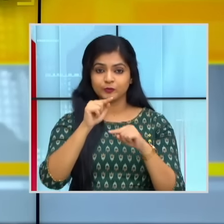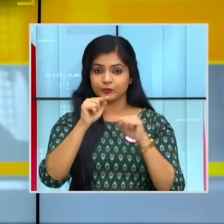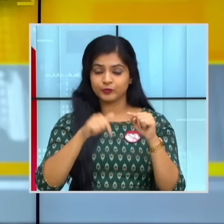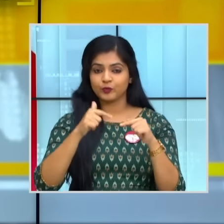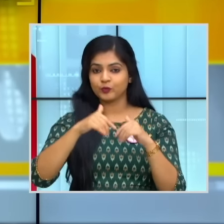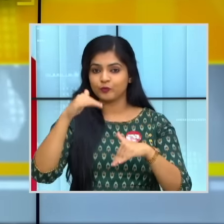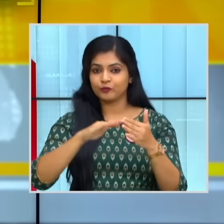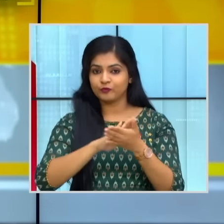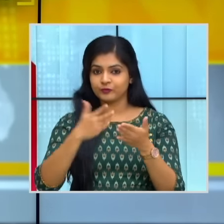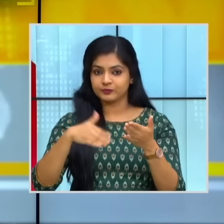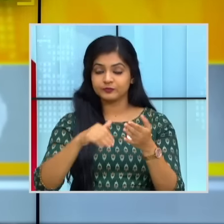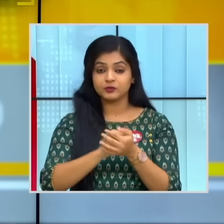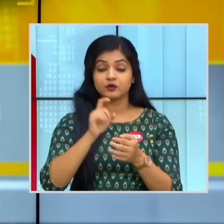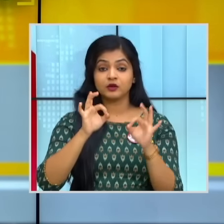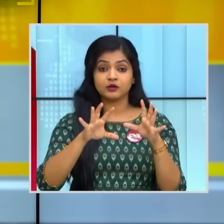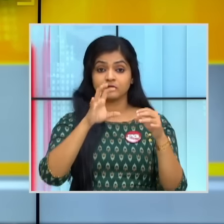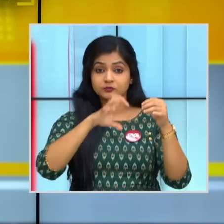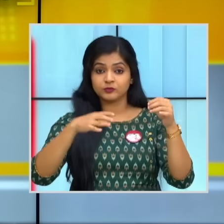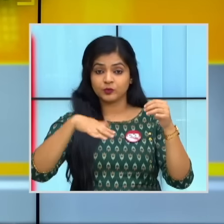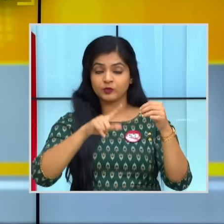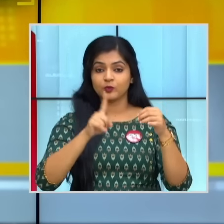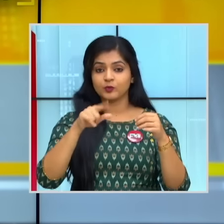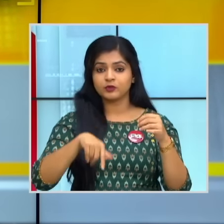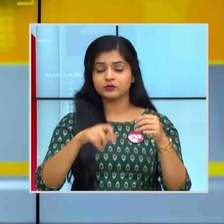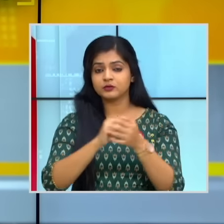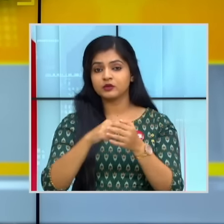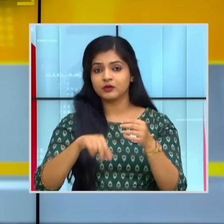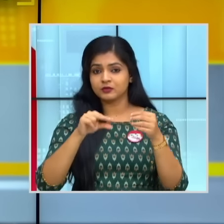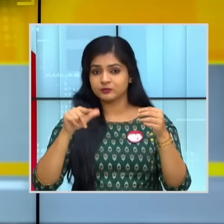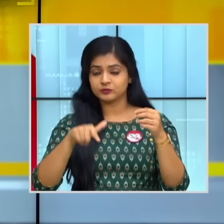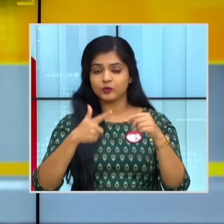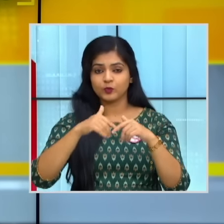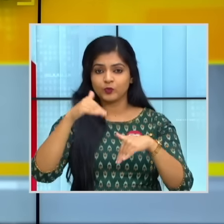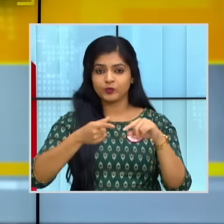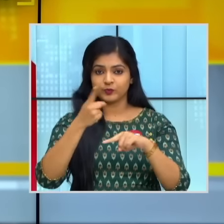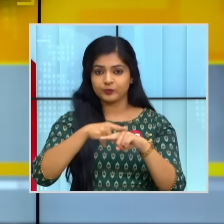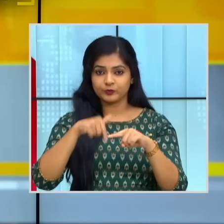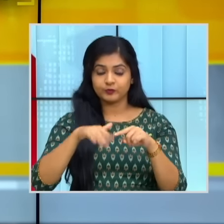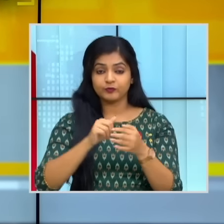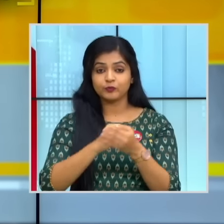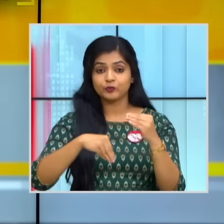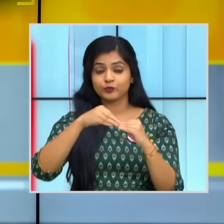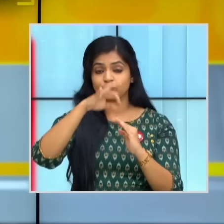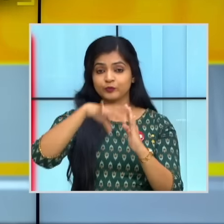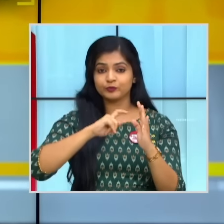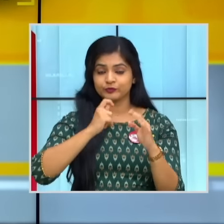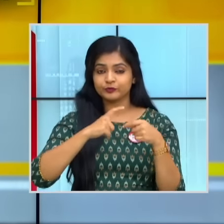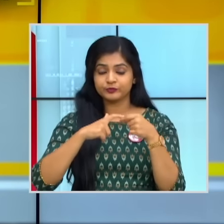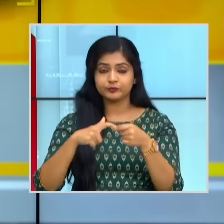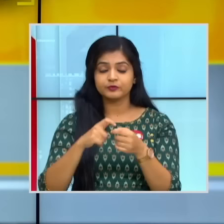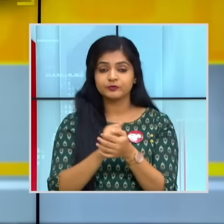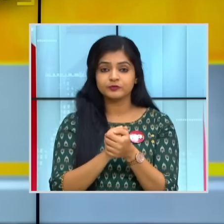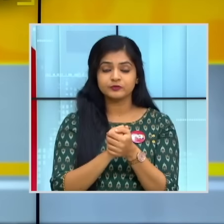50.07% ഇതുവരെ രേഖപ്പെടുത്തിയത്. 10 സംസ്ഥാനങ്ങളിലും ഒരു കേന്ദ്രഭരണ പ്രദേശത്തുമാണ് വോട്ടെടുപ്പ് നടക്കുന്നത്. ന്യൂസ് ഡെസ്കിൽ നിന്ന് ആർ രാധാകൃഷ്ണൻ ചേരുന്നുണ്ട്